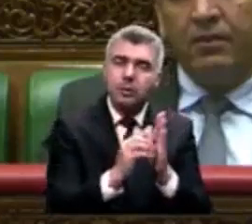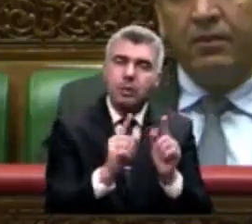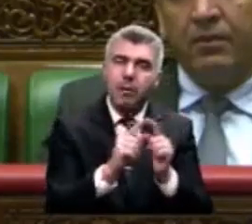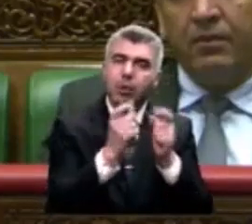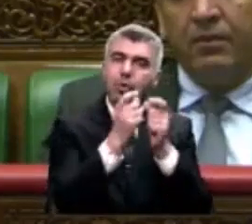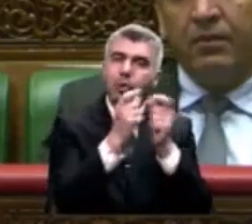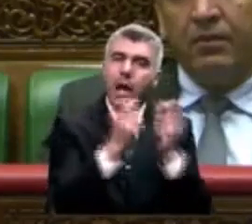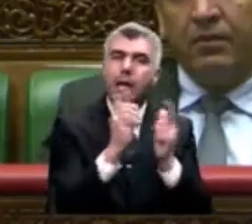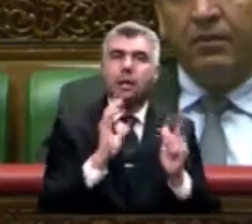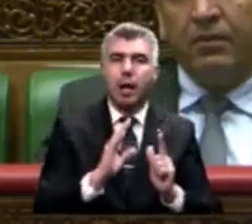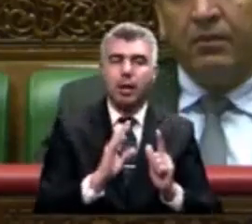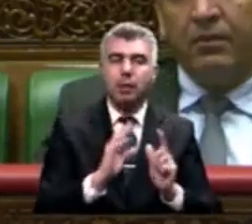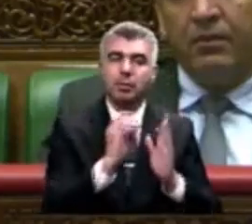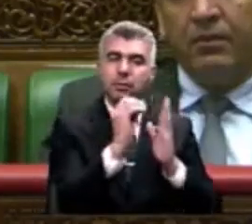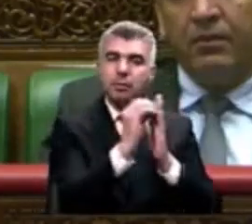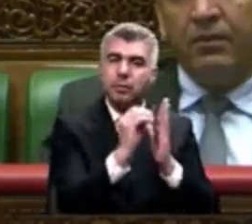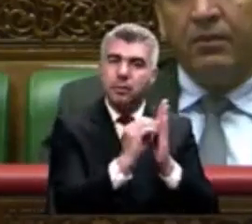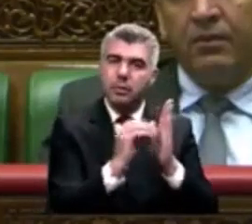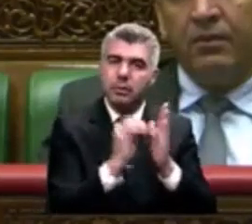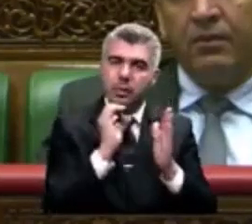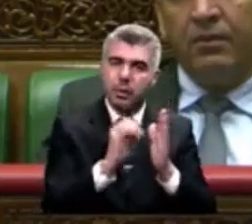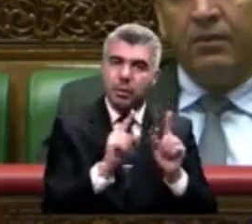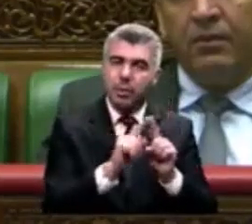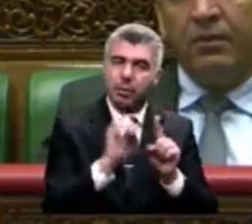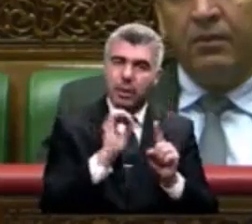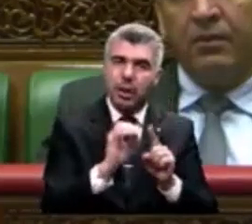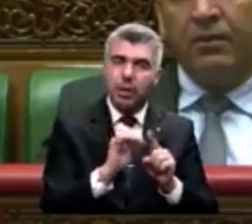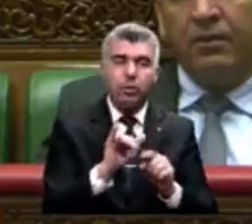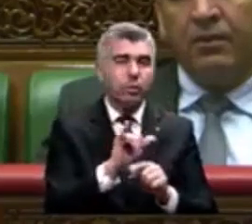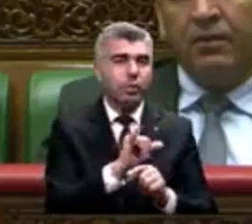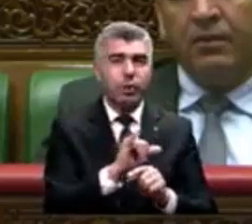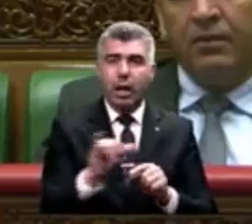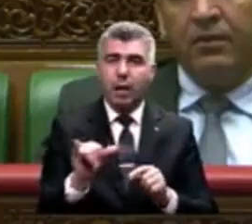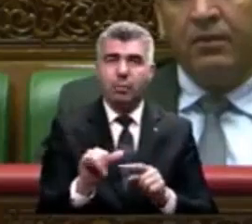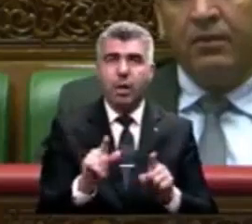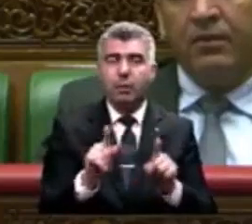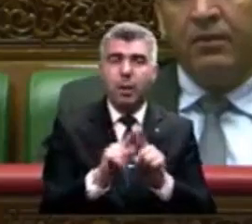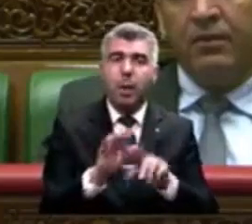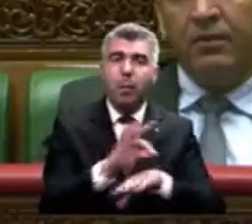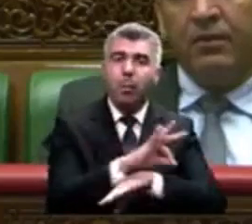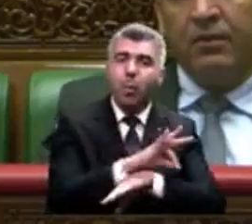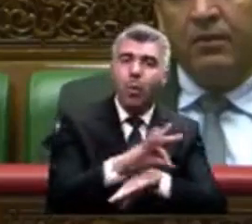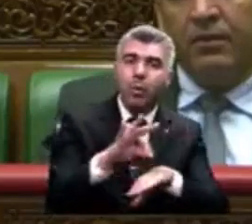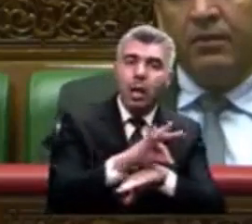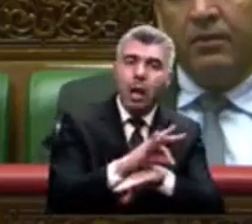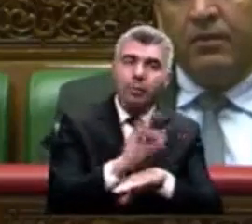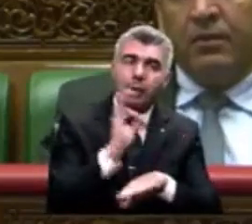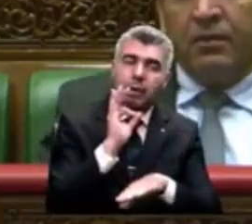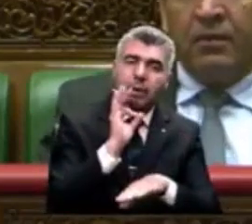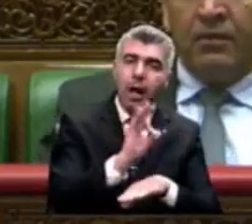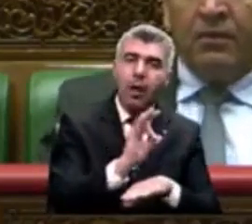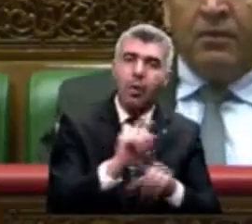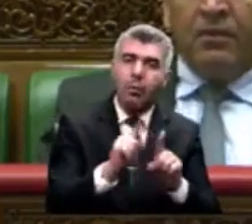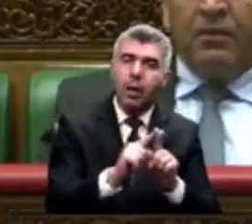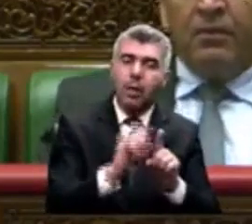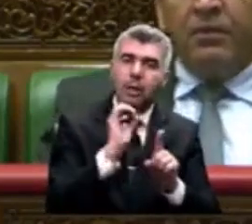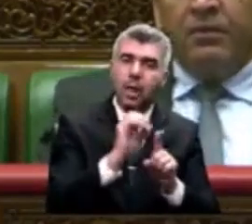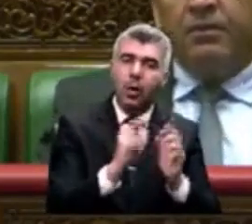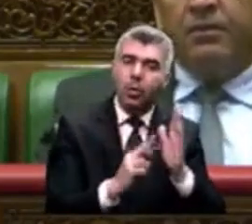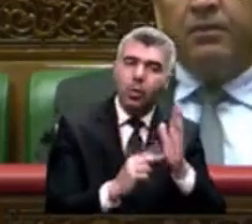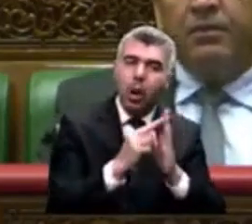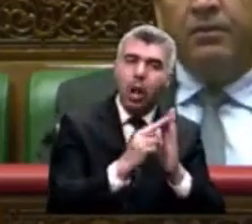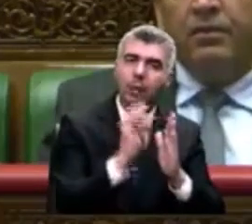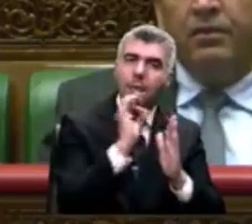الشركة، كنوجدوها في المانيير دي بروسيدير، ما كنوجدوهاش الموظف اللي هو خصو يكون عنده واحد منصب مالي